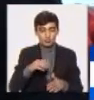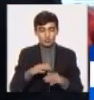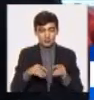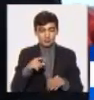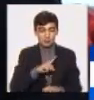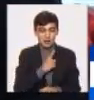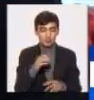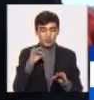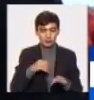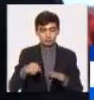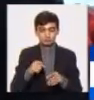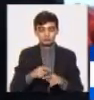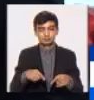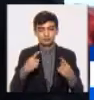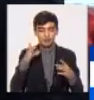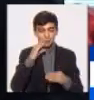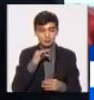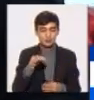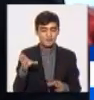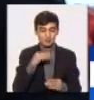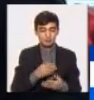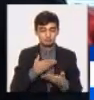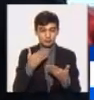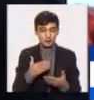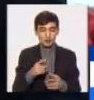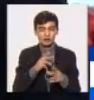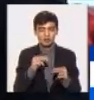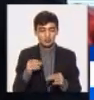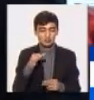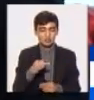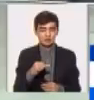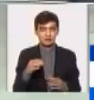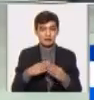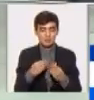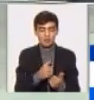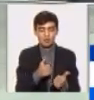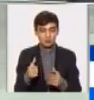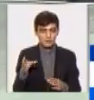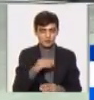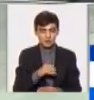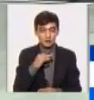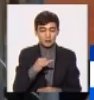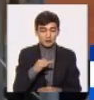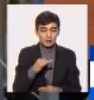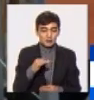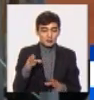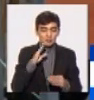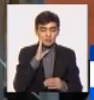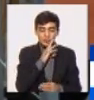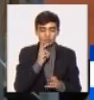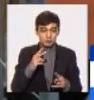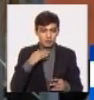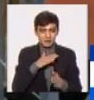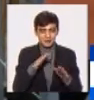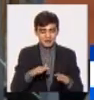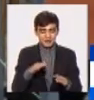модернизации и развития. Желаю благополучия и всего самого хорошего вашим семьям. Организаторы фестиваля надеются, что многодетные мамы,